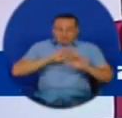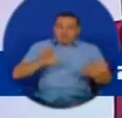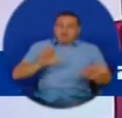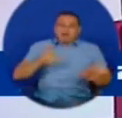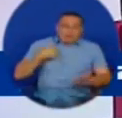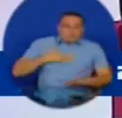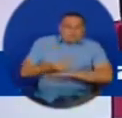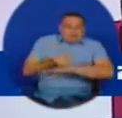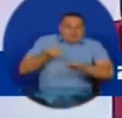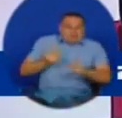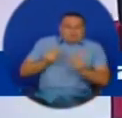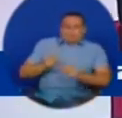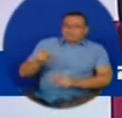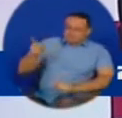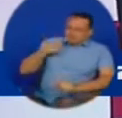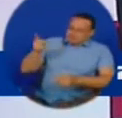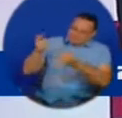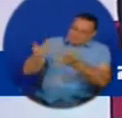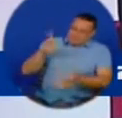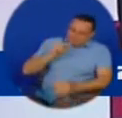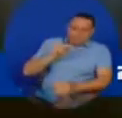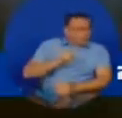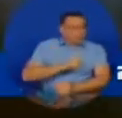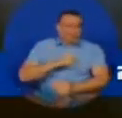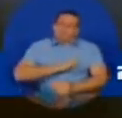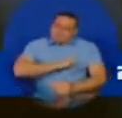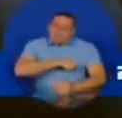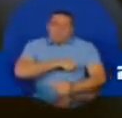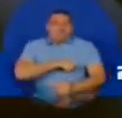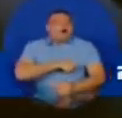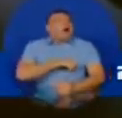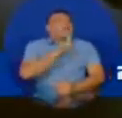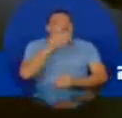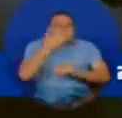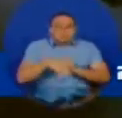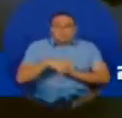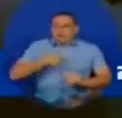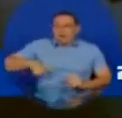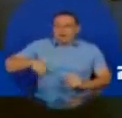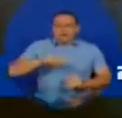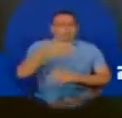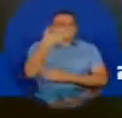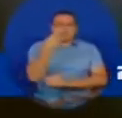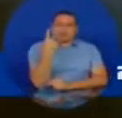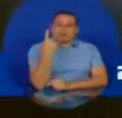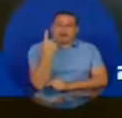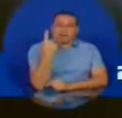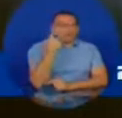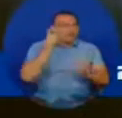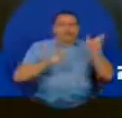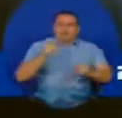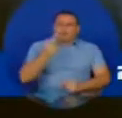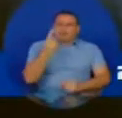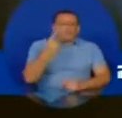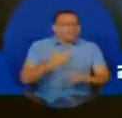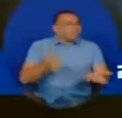מה מאחד פה. לא טבעיות, בכאב גדול. בכאב גדול, מקבל את התיקון. אבל בסוף אני אומר, אנחנו במדינה אחת, אנחנו עם אחד, אין